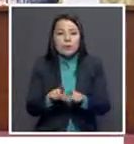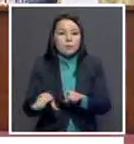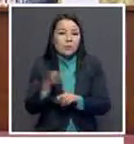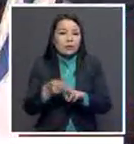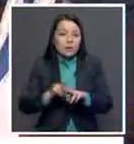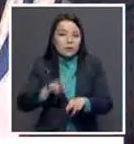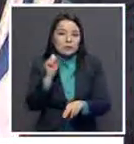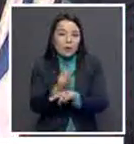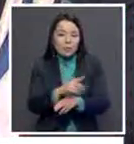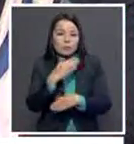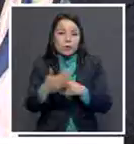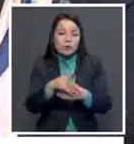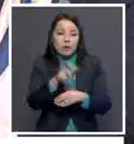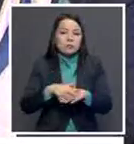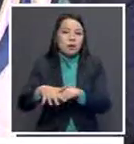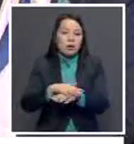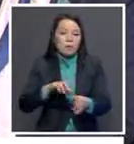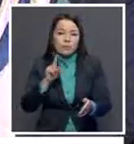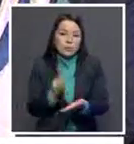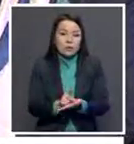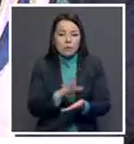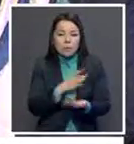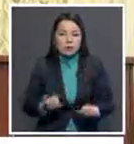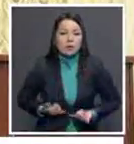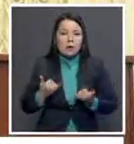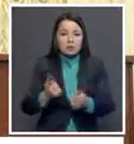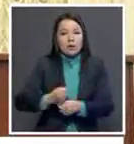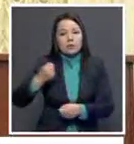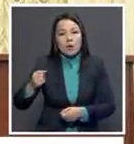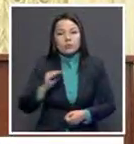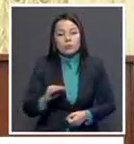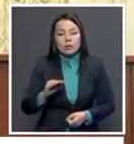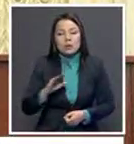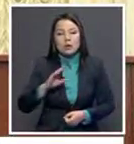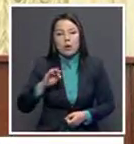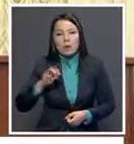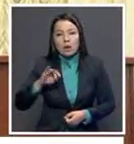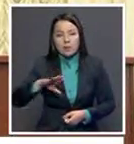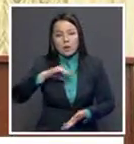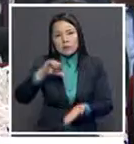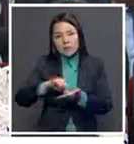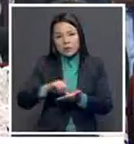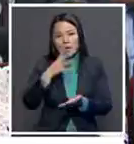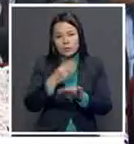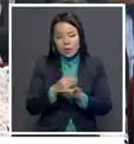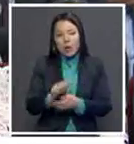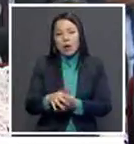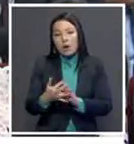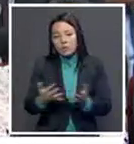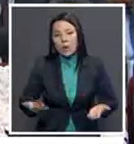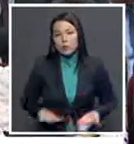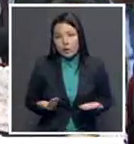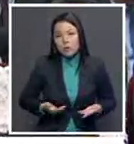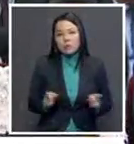міндеттерді жүктеді. Осылайша Райымбек ауданының әкімі болып Жолан Омаров тағайындалды. Кеген ауданын Талғат Байеділов басқарады. Ал ауыл тұрғындары кезінде